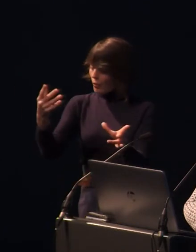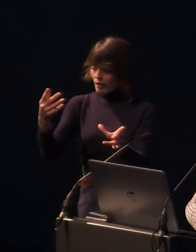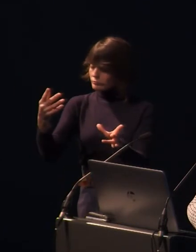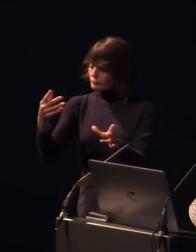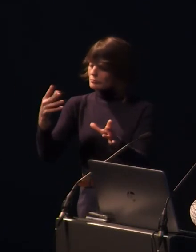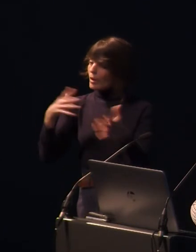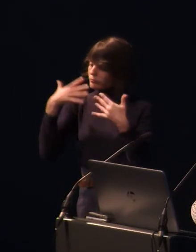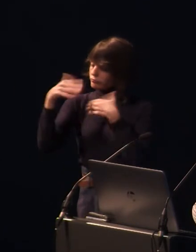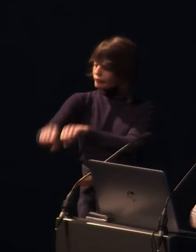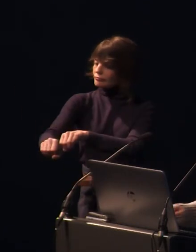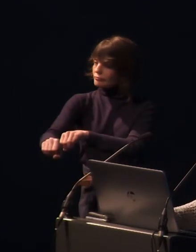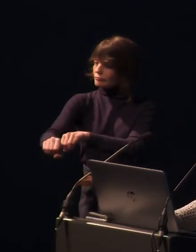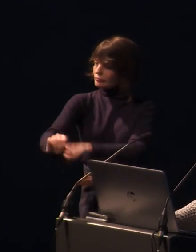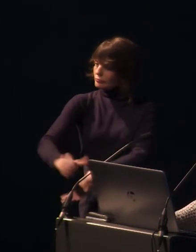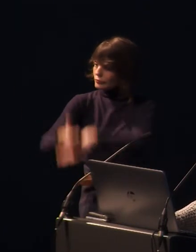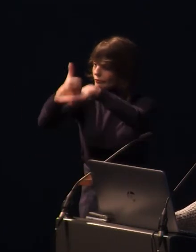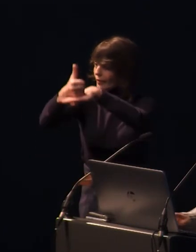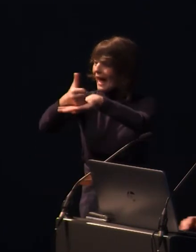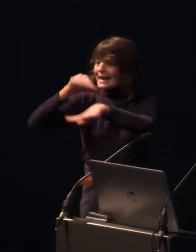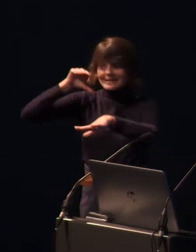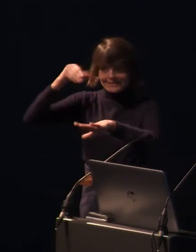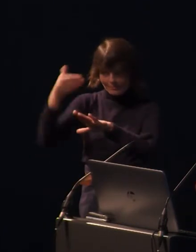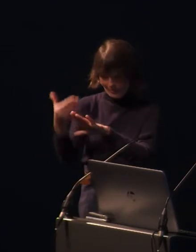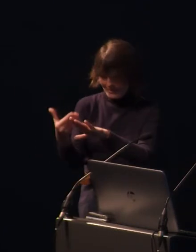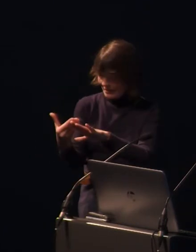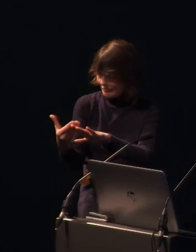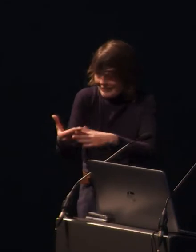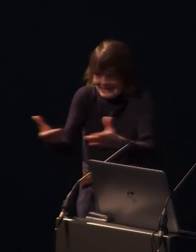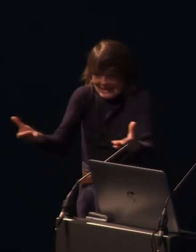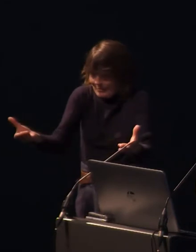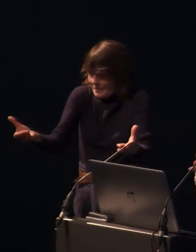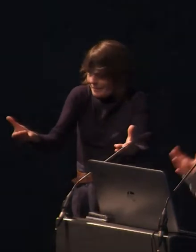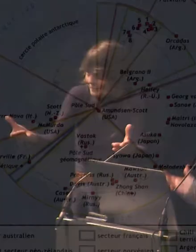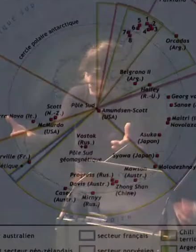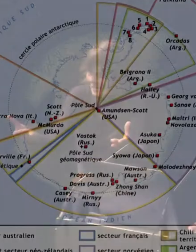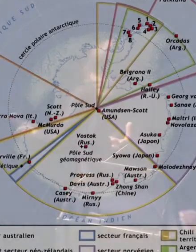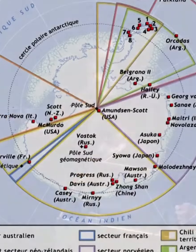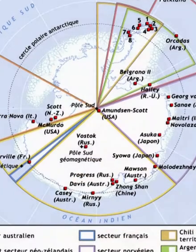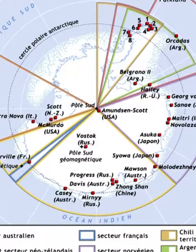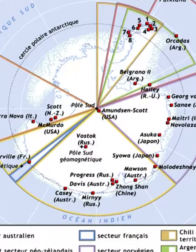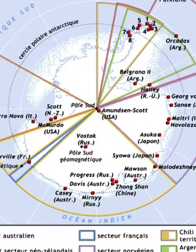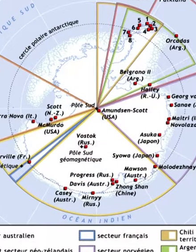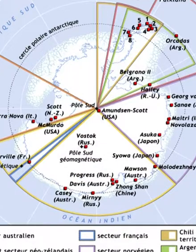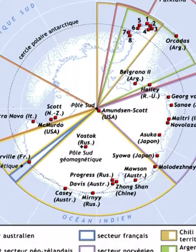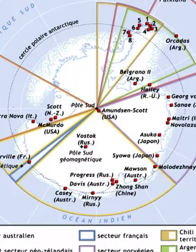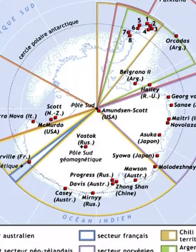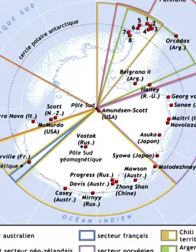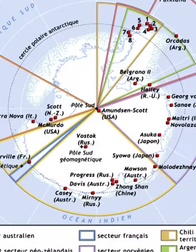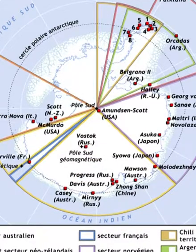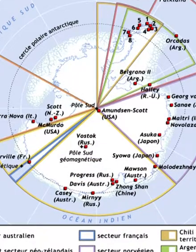territoire et c'est ainsi que l'on a tout simplement eu ce partage du continent antarctique